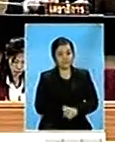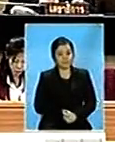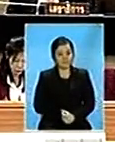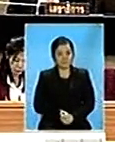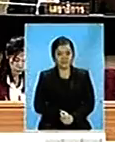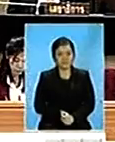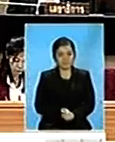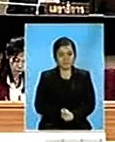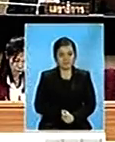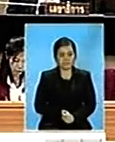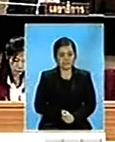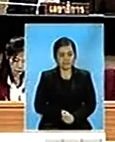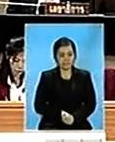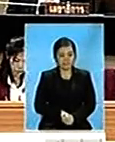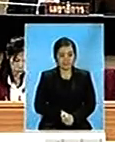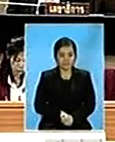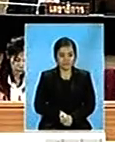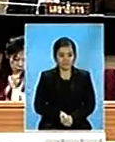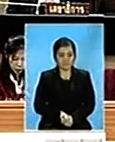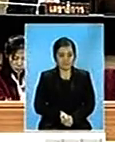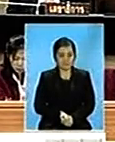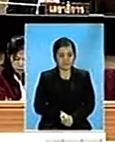ช้สิทธิ์แสดงตนได้เลยนะครับ